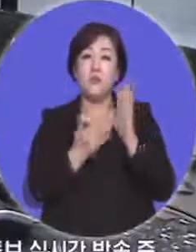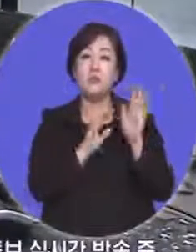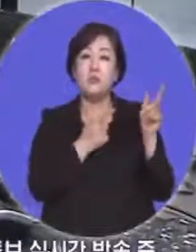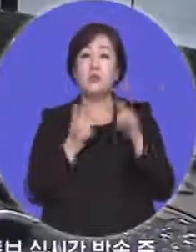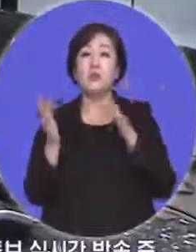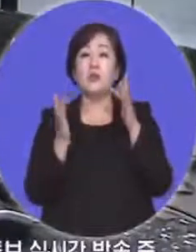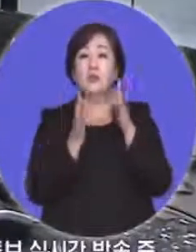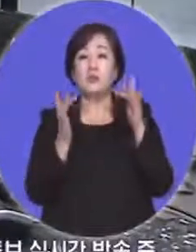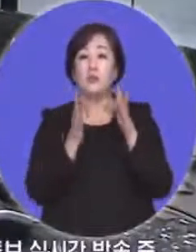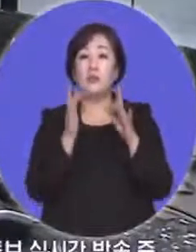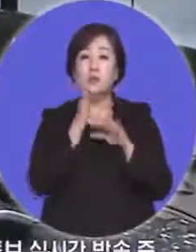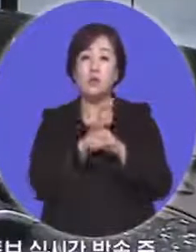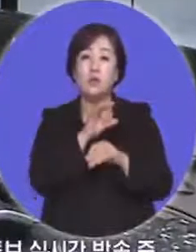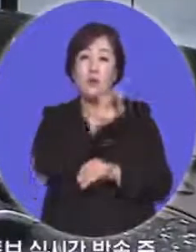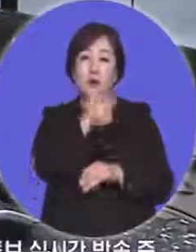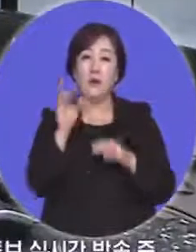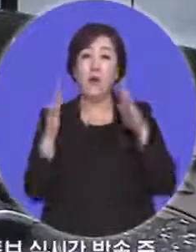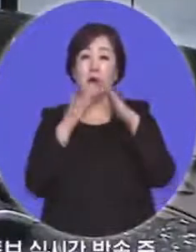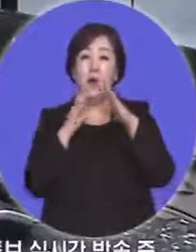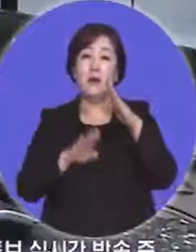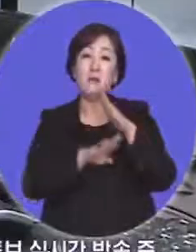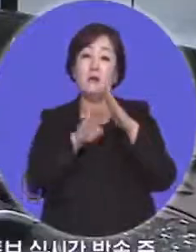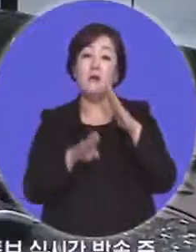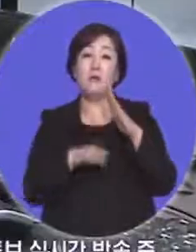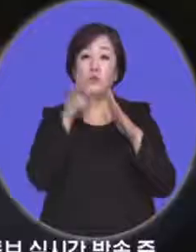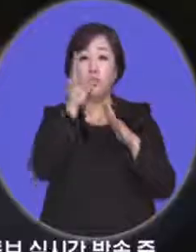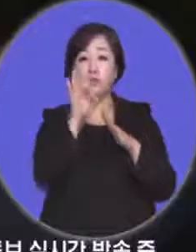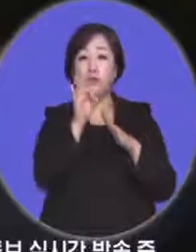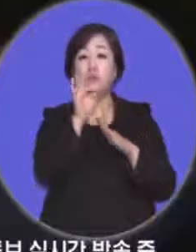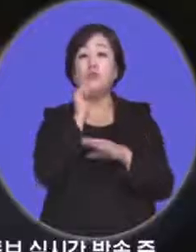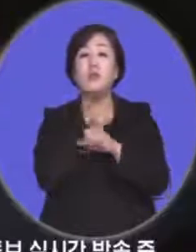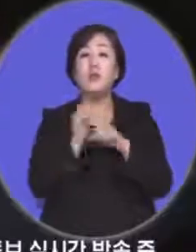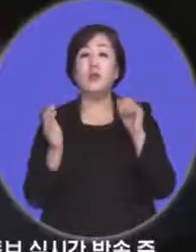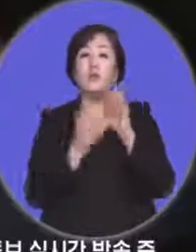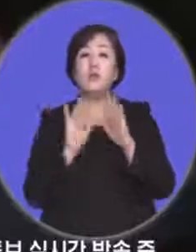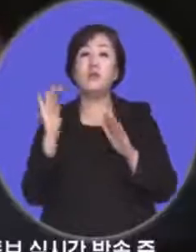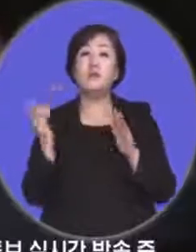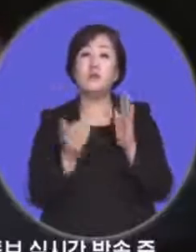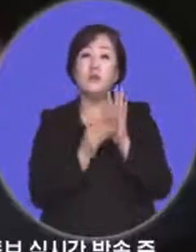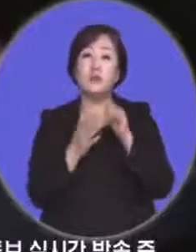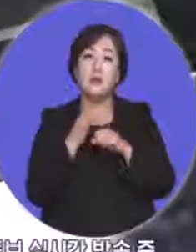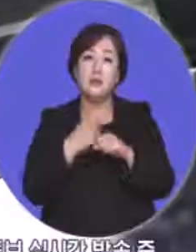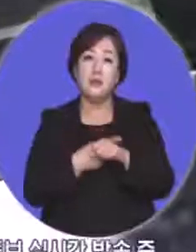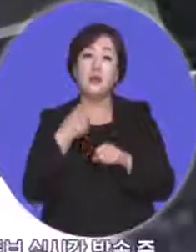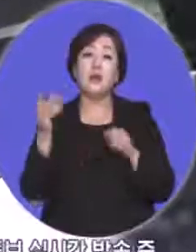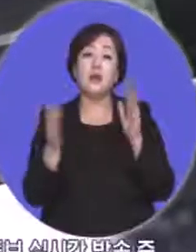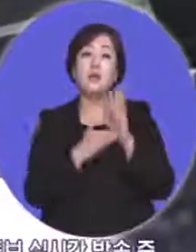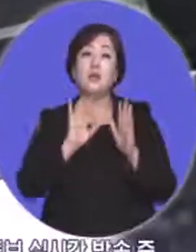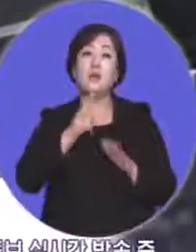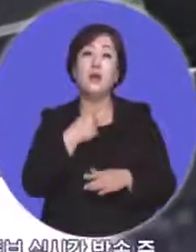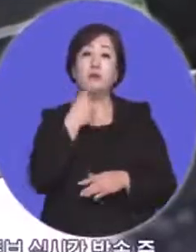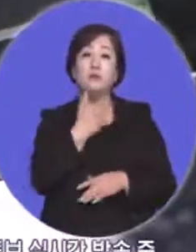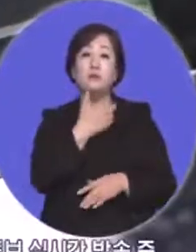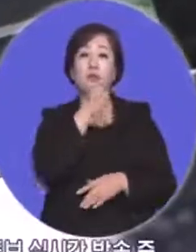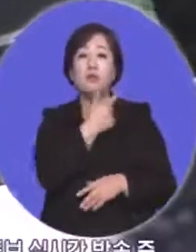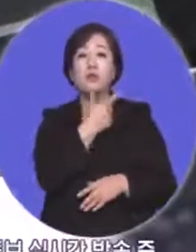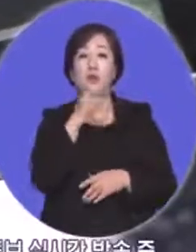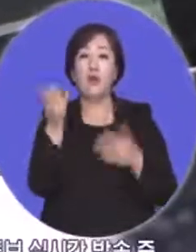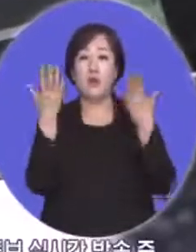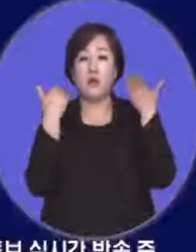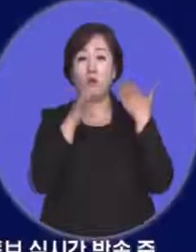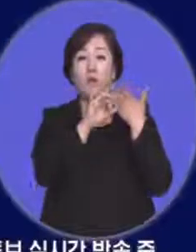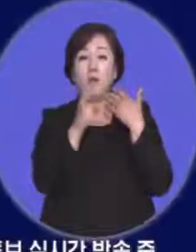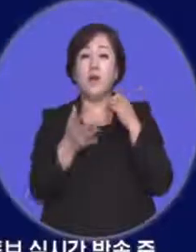인터넷 플랫폼을 통해 각 가정에서도 볼수 있게 됩니다. 내년까지 176개 학교의 방송